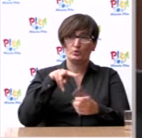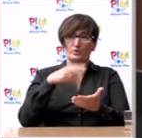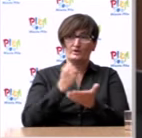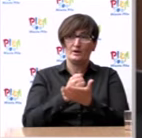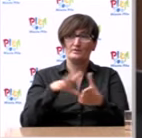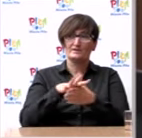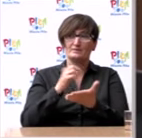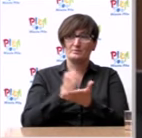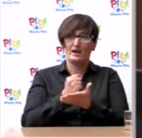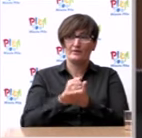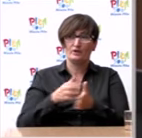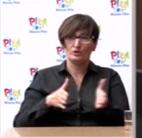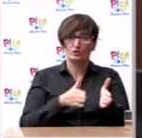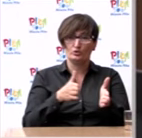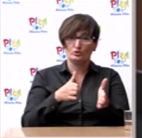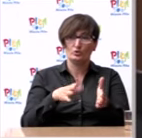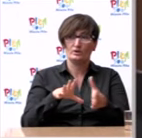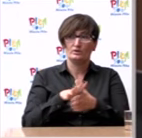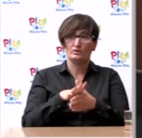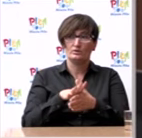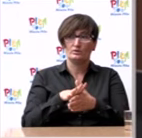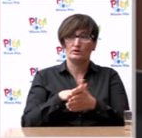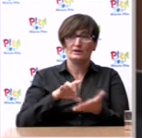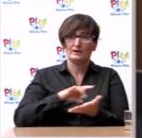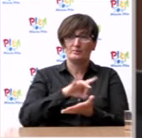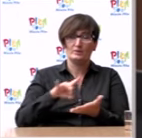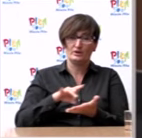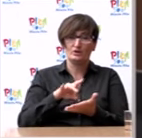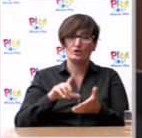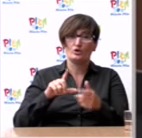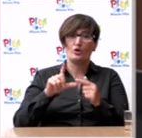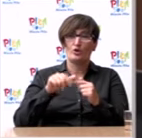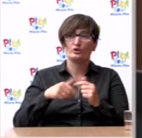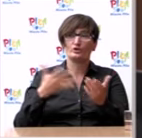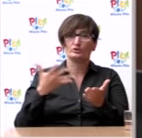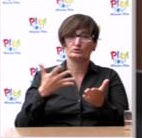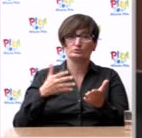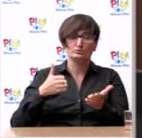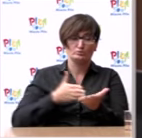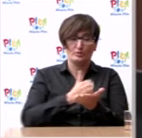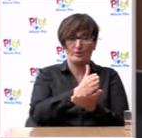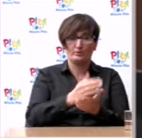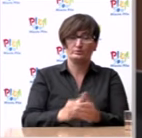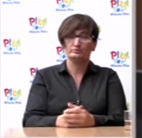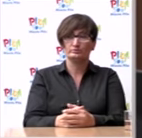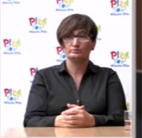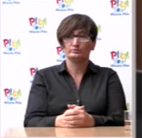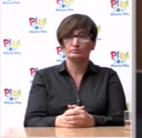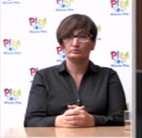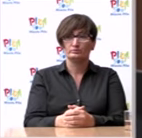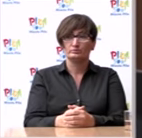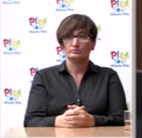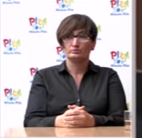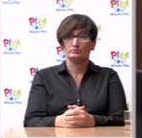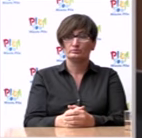dróg do kategorii dróg gminnych oraz ustalenia ich przebiegu. Jest to projekt druk numer 171.